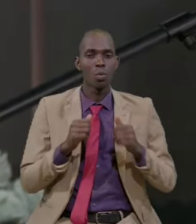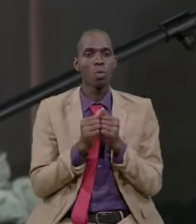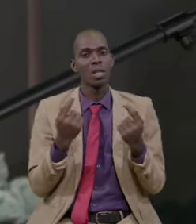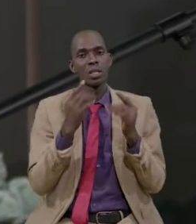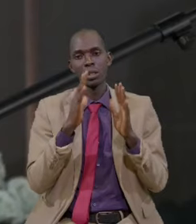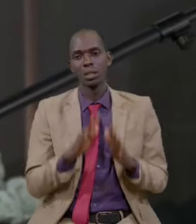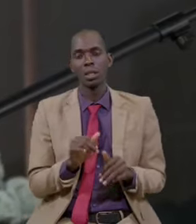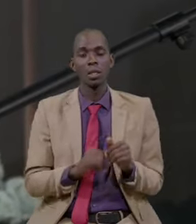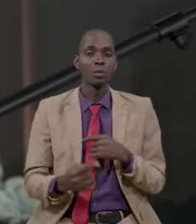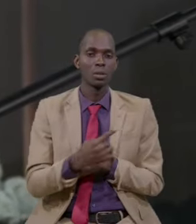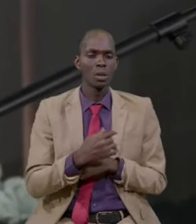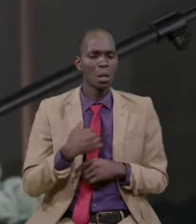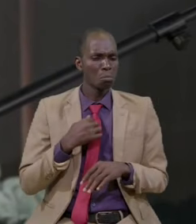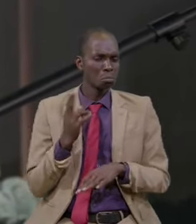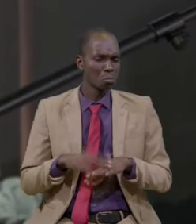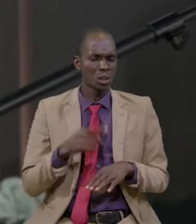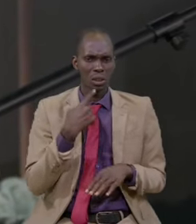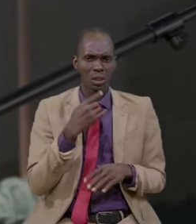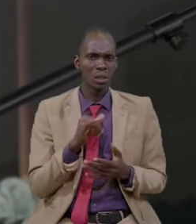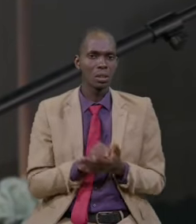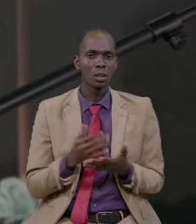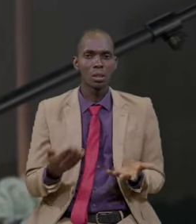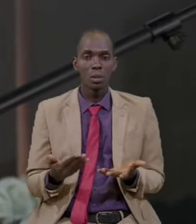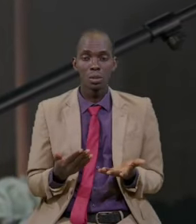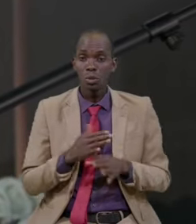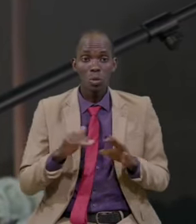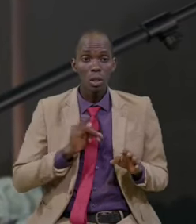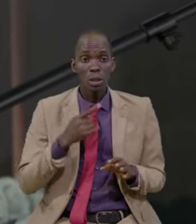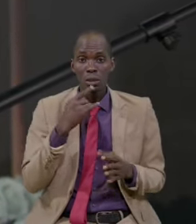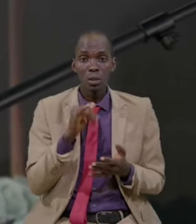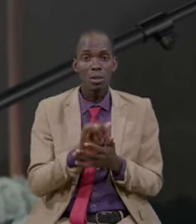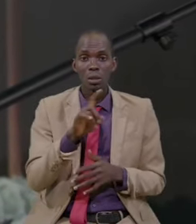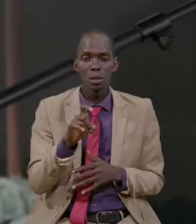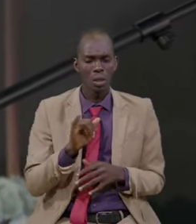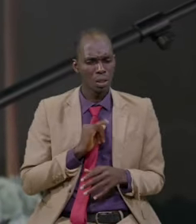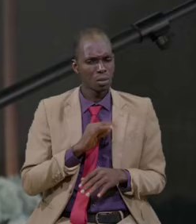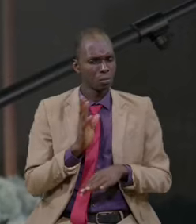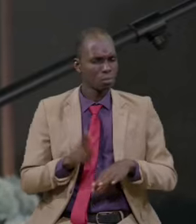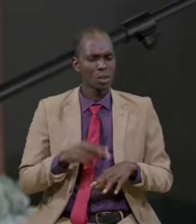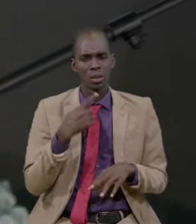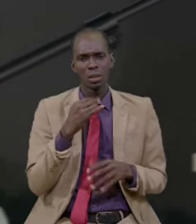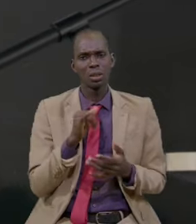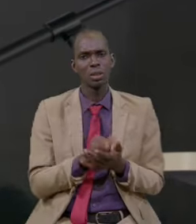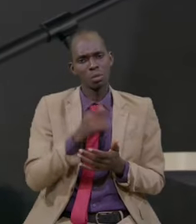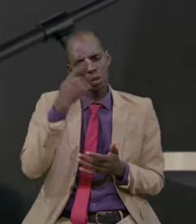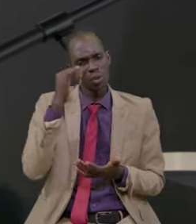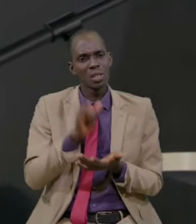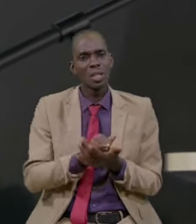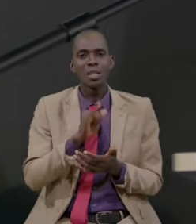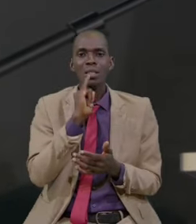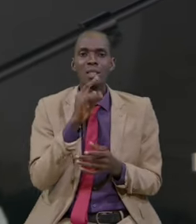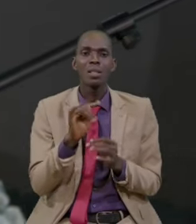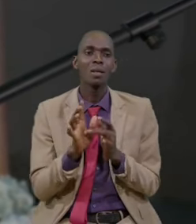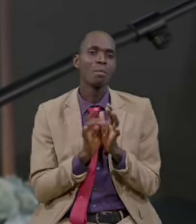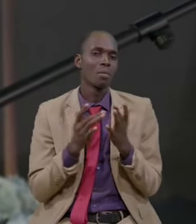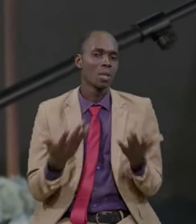Je disais ça avant. Est-ce que je le dis encore? Bien sûr. Ça, c'est la parole de Dieu. Ce n'est